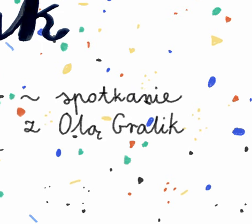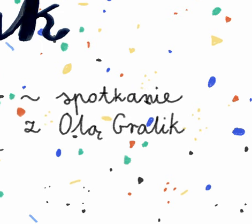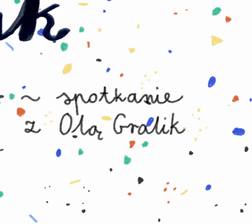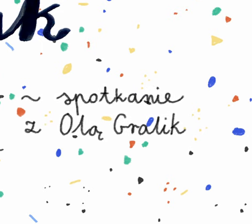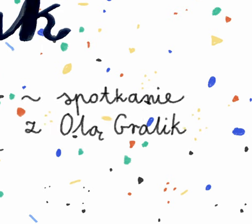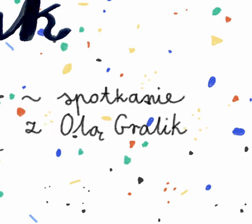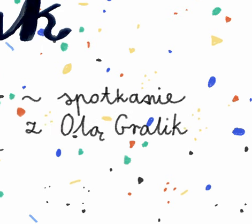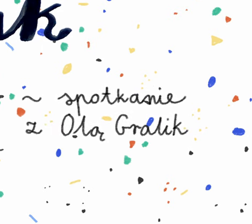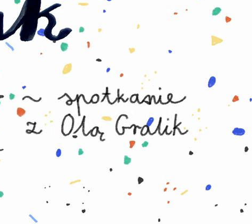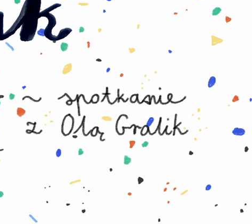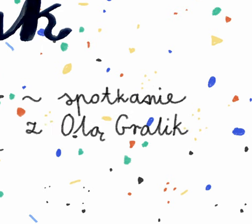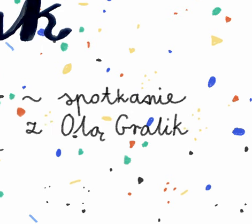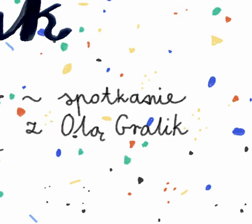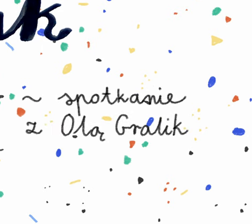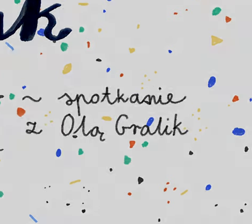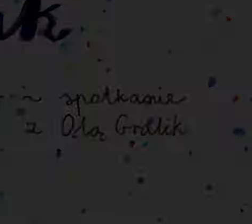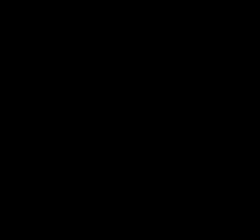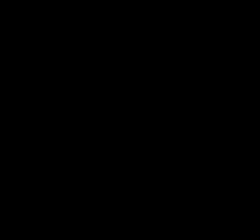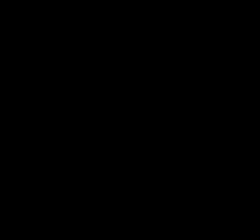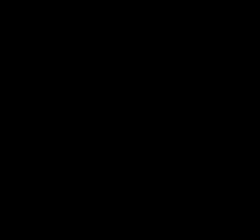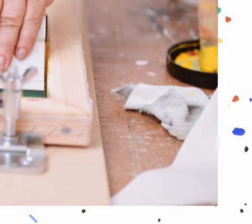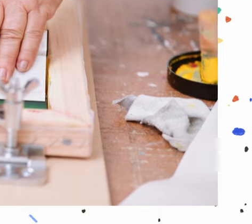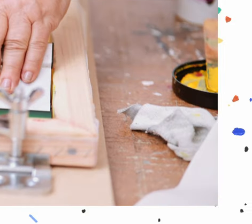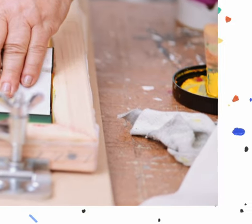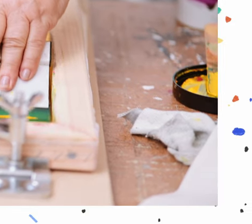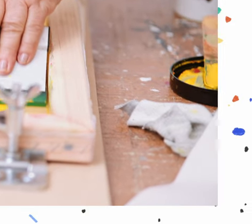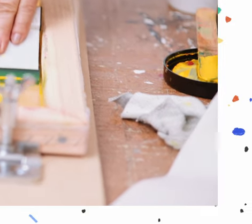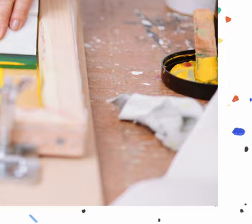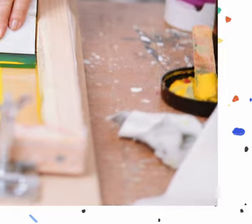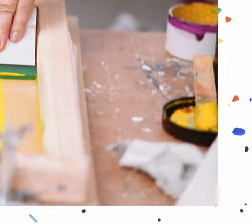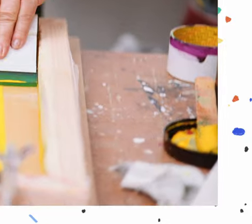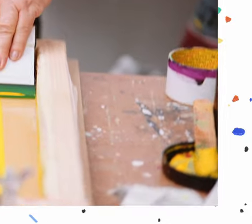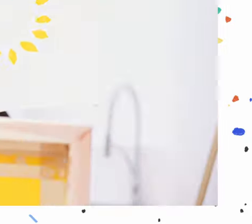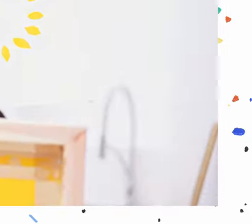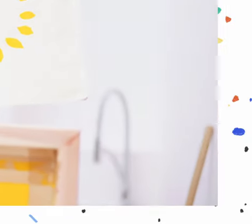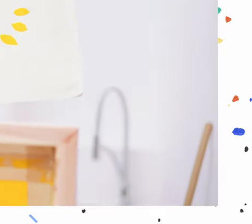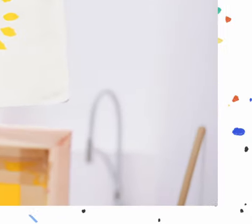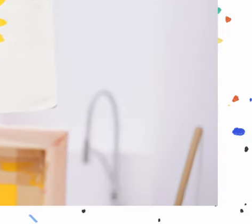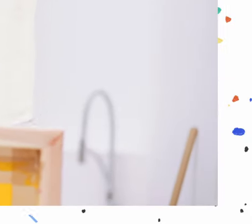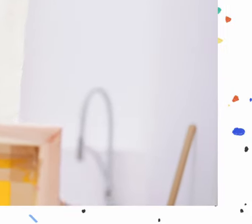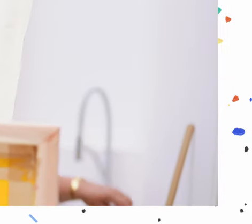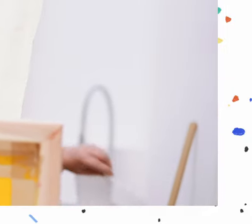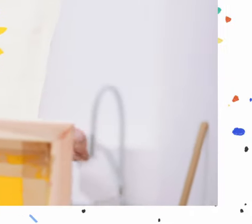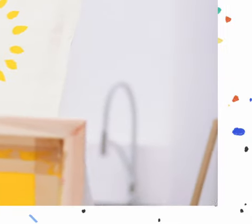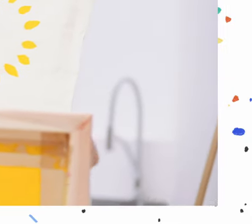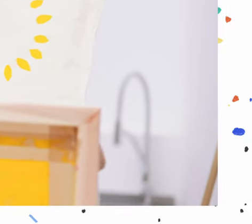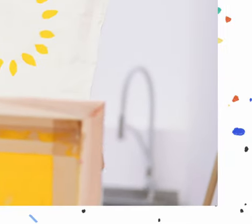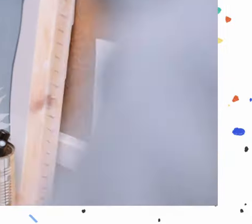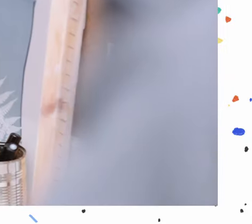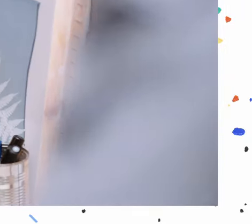music music music music music music